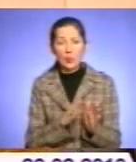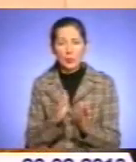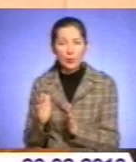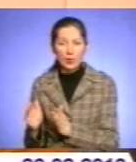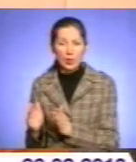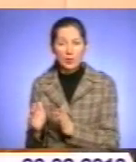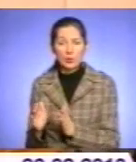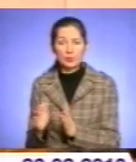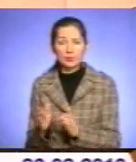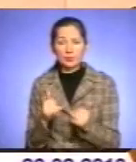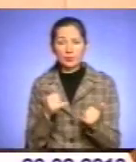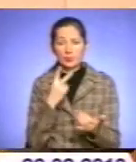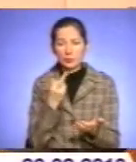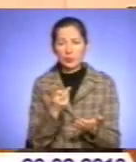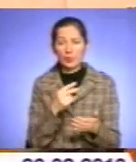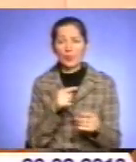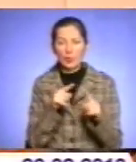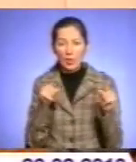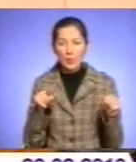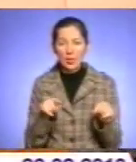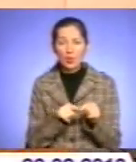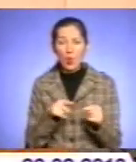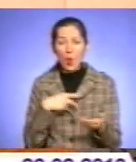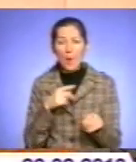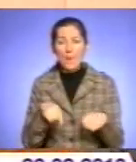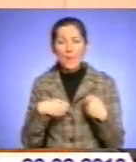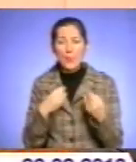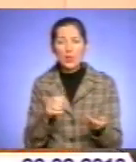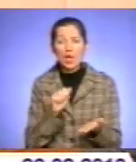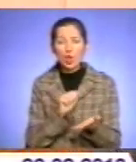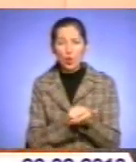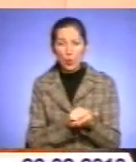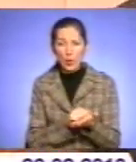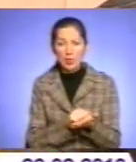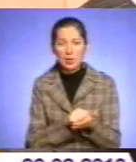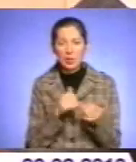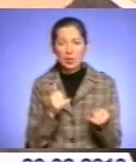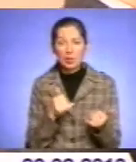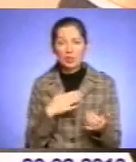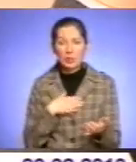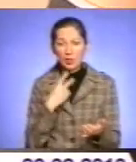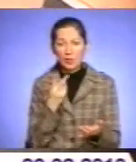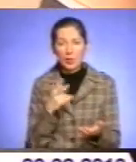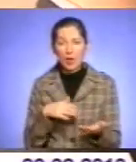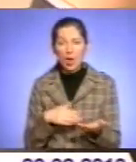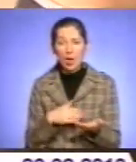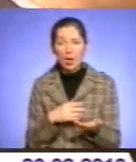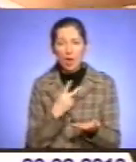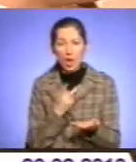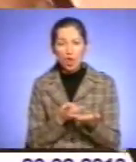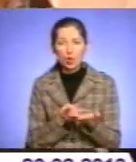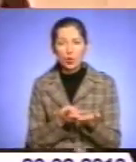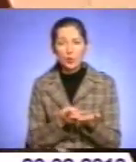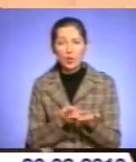послідовністю, зараз я покажу цю табличку, подати документи, вони подали всі документи, тобто зараз ми тут з вами орієнтуємося,